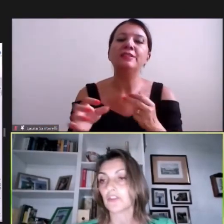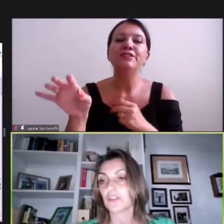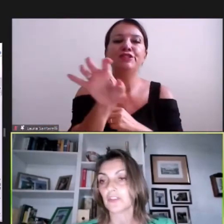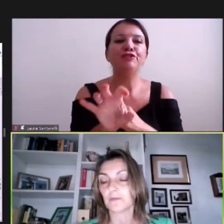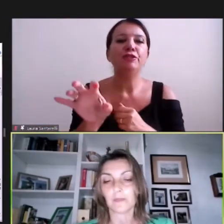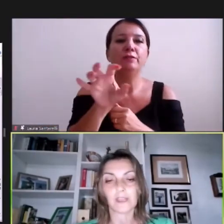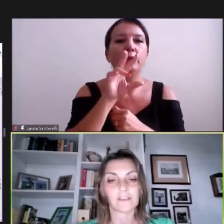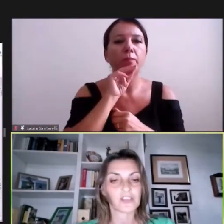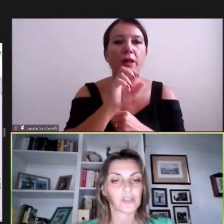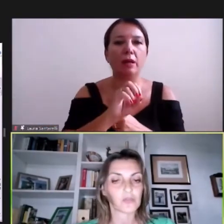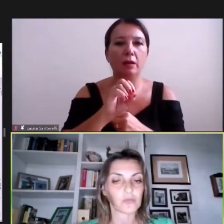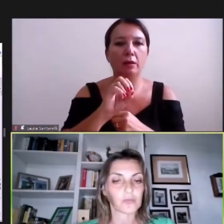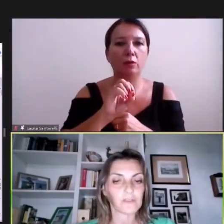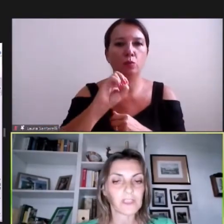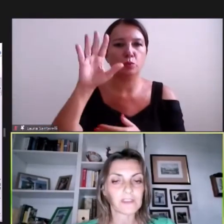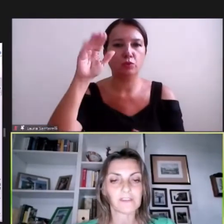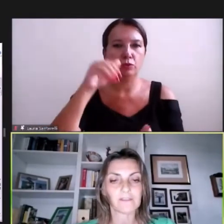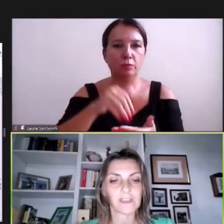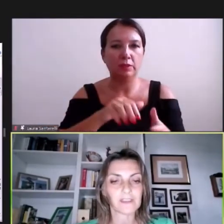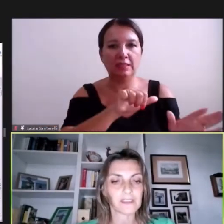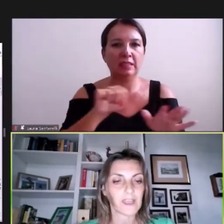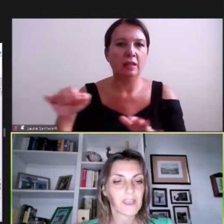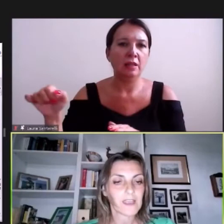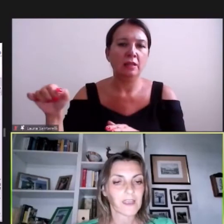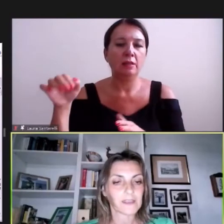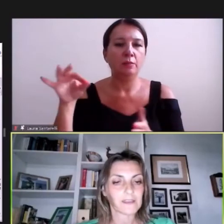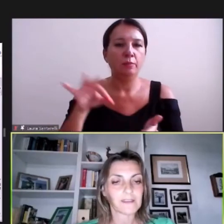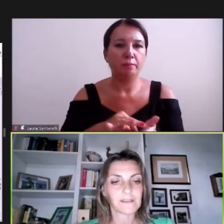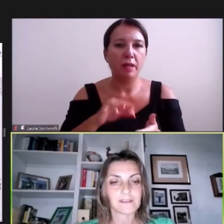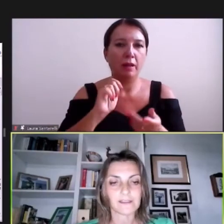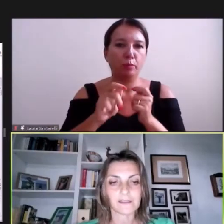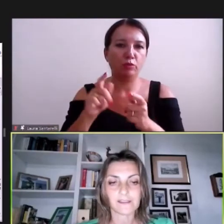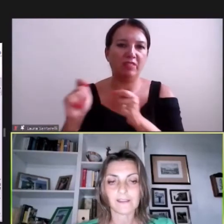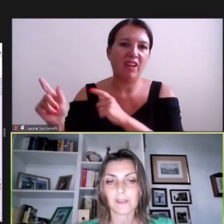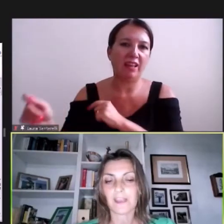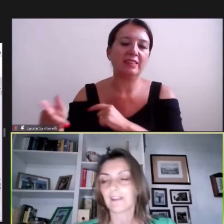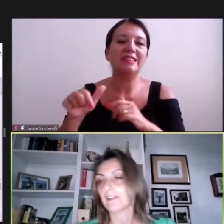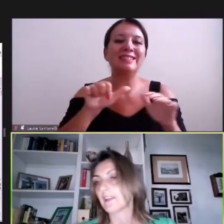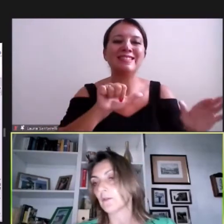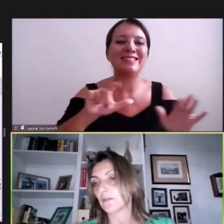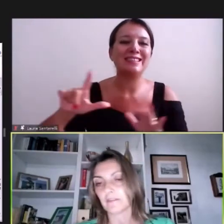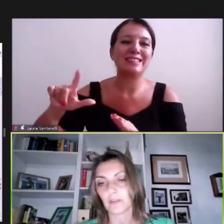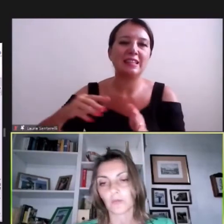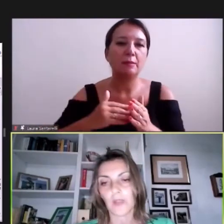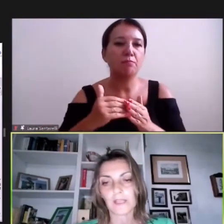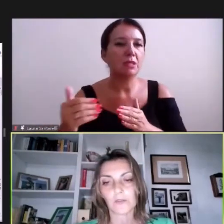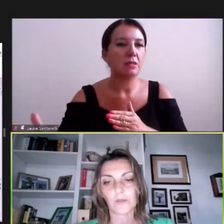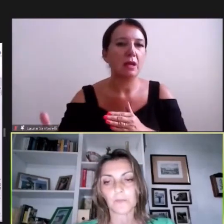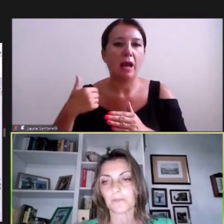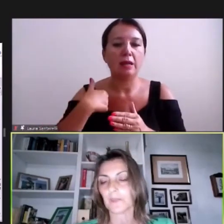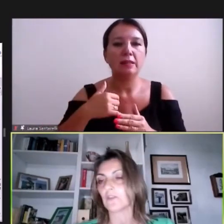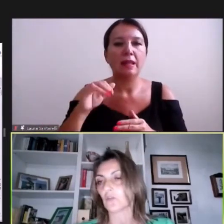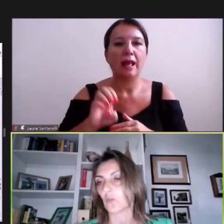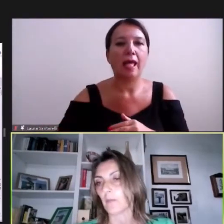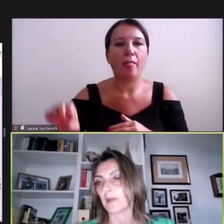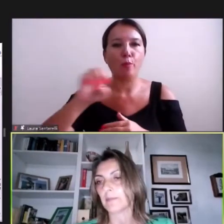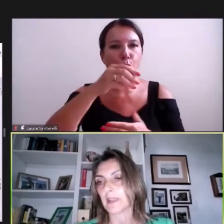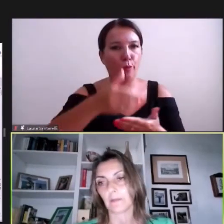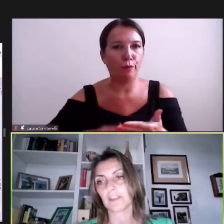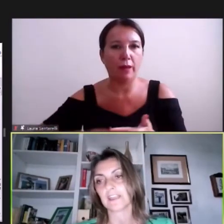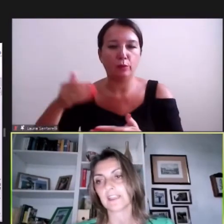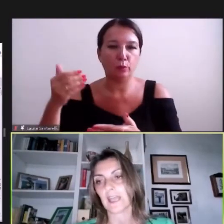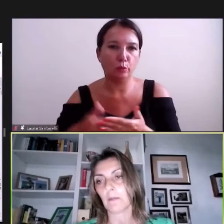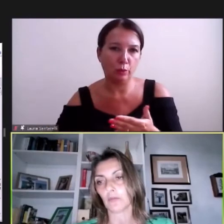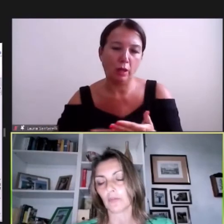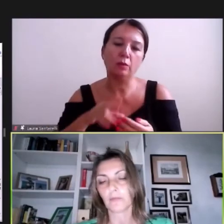di 15.600 punti vendita, di 67 miliardi di euro di fatturato, insomma